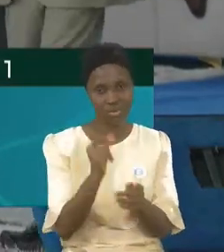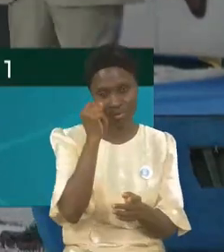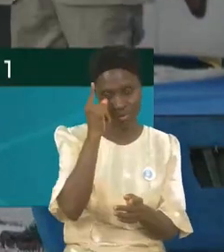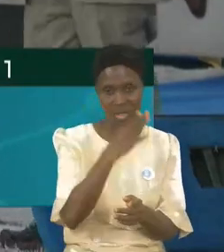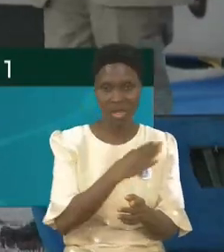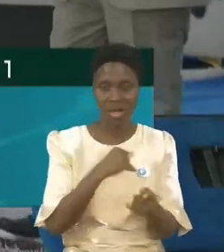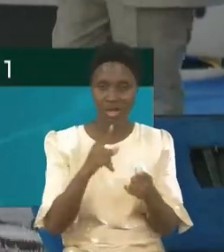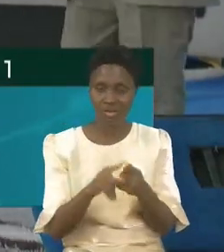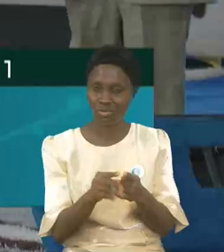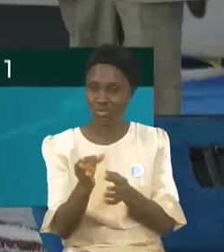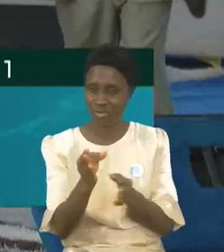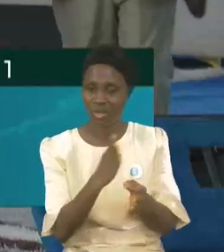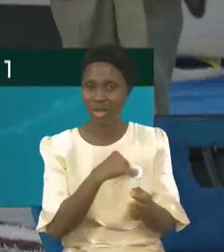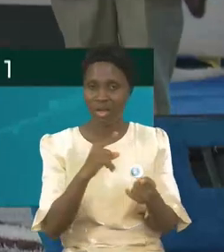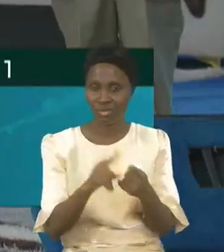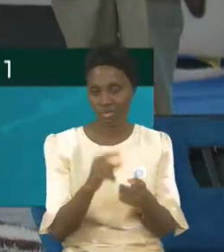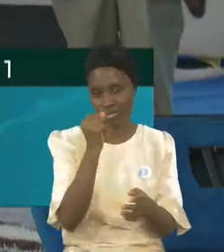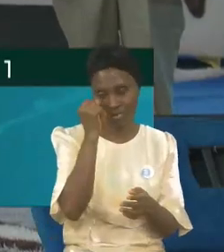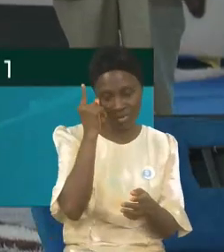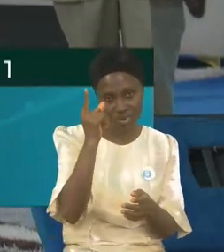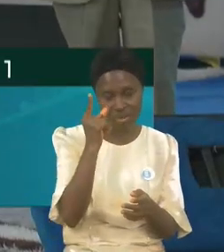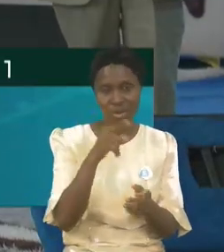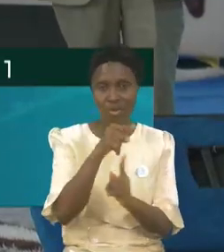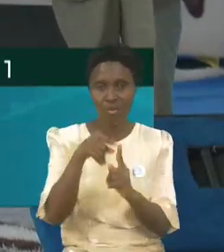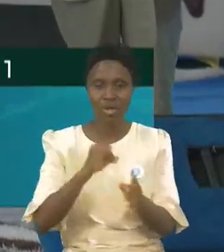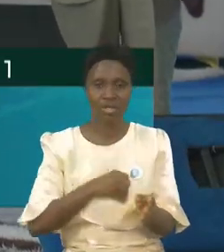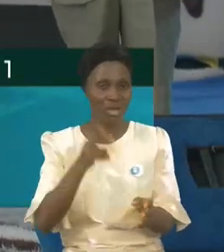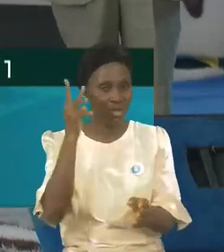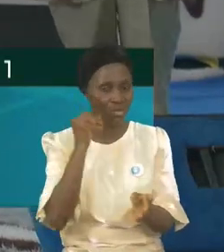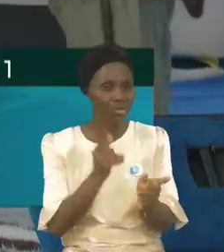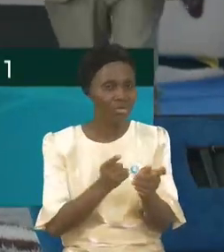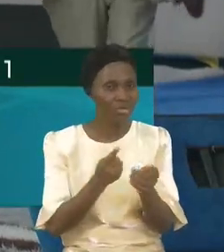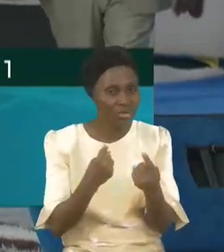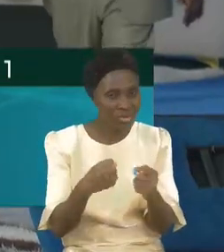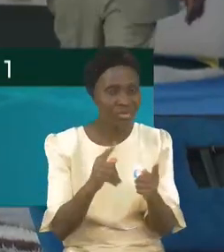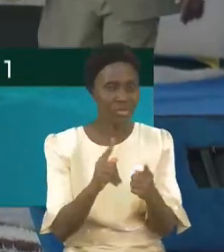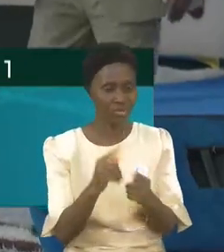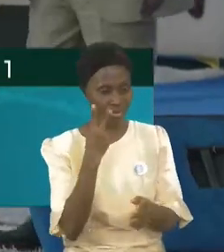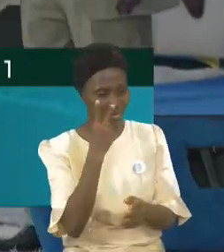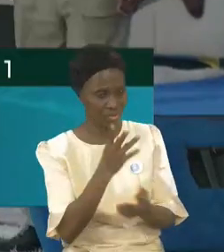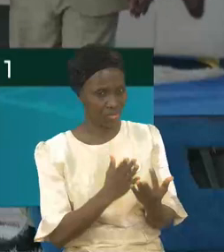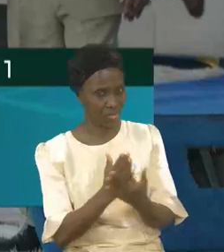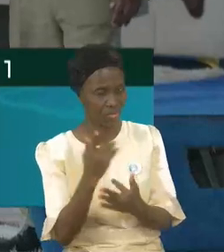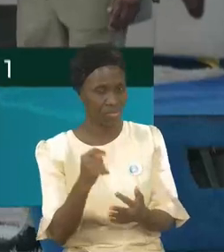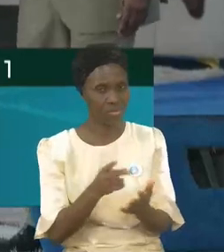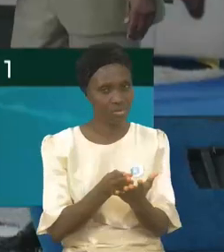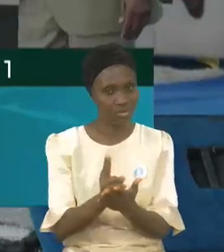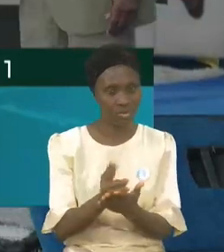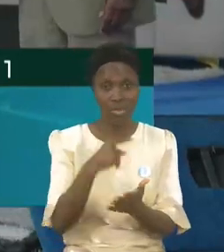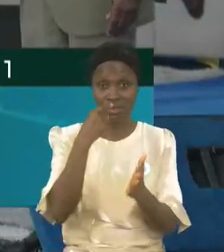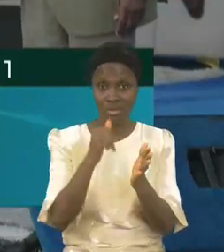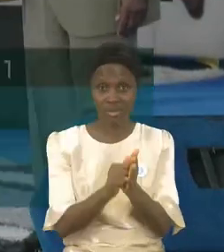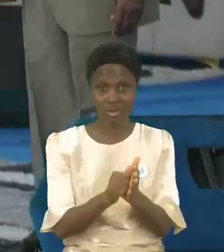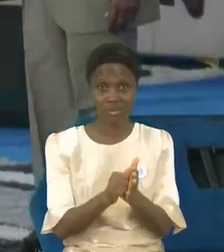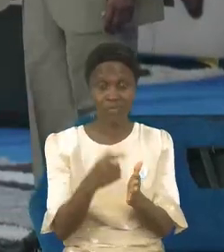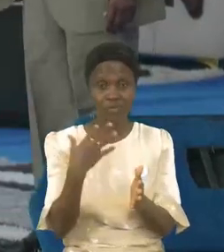Ensuite, je désirais savoir la vérité lorsque j'essaie de déchiffrer, d'analyser, lorsque